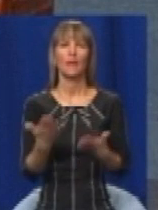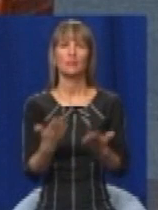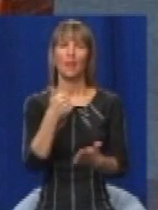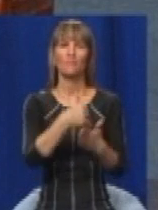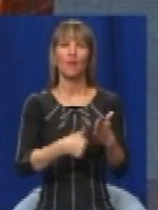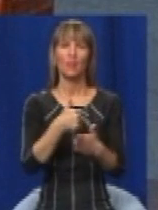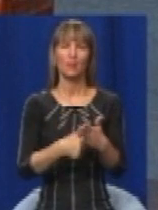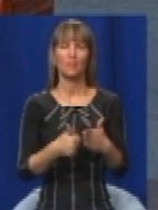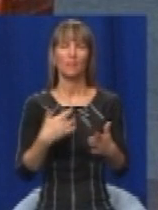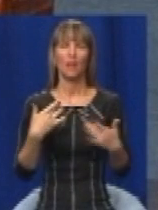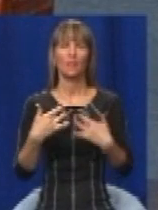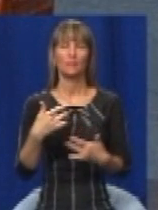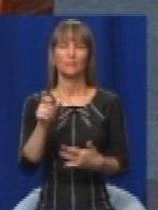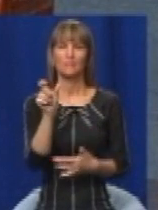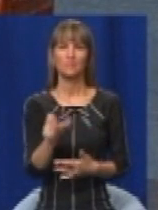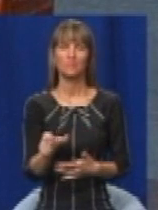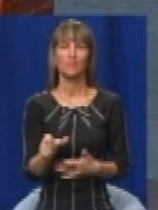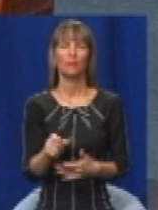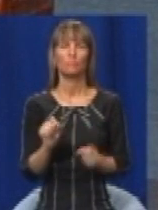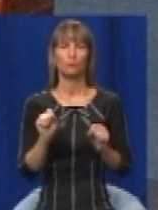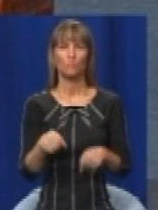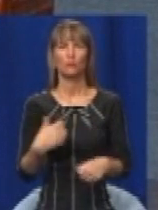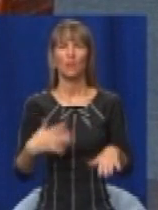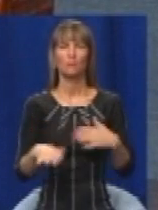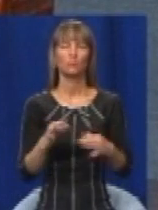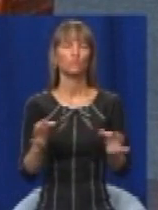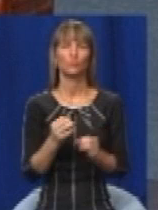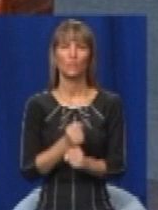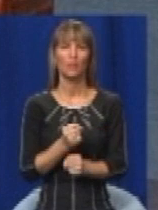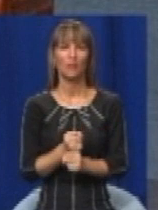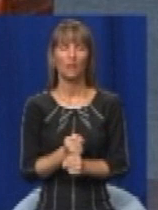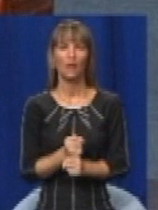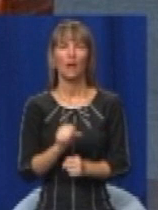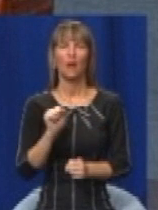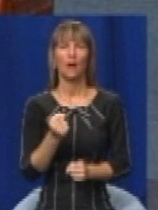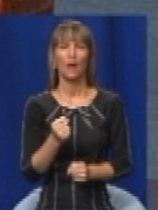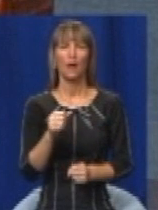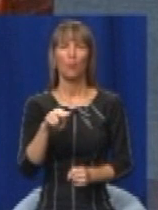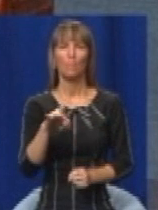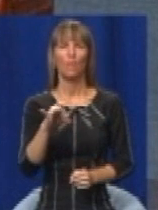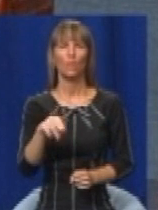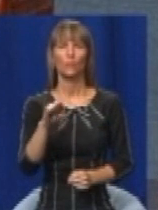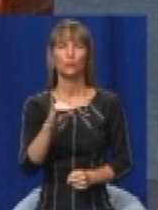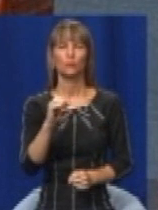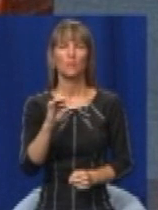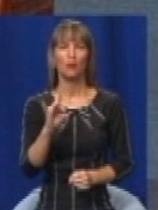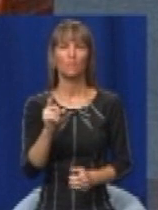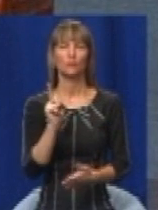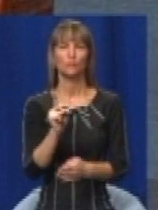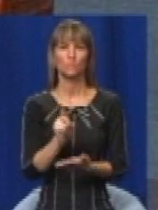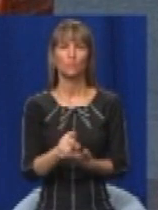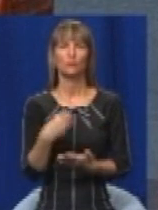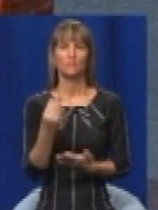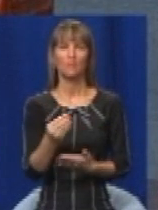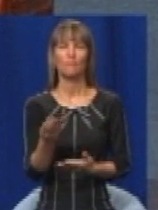актора там, чи кого там взагалі перехвалити, то людина може розслабитися і нічим не займатися. А от, власне, продюсер, він має дати такого чарівного пенделя,